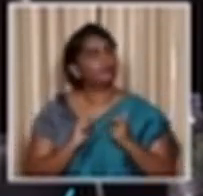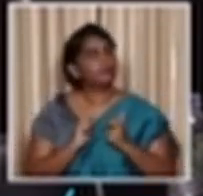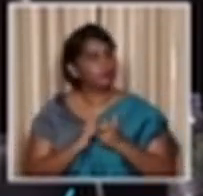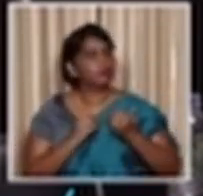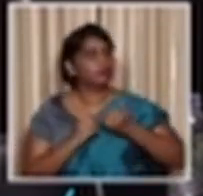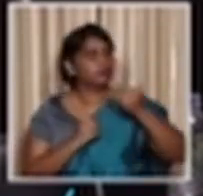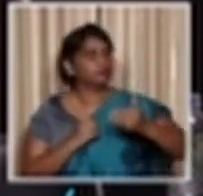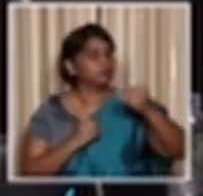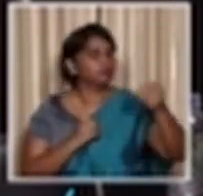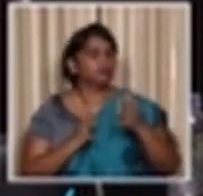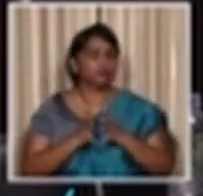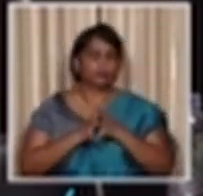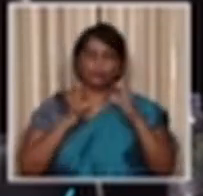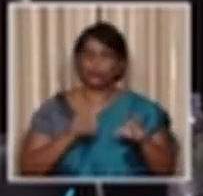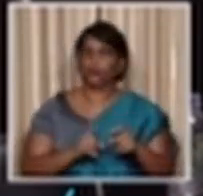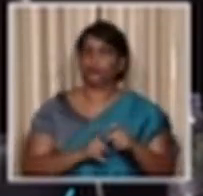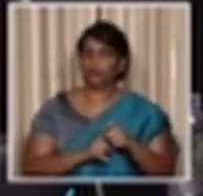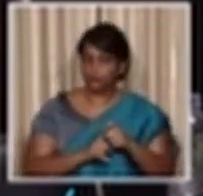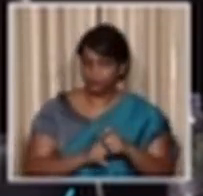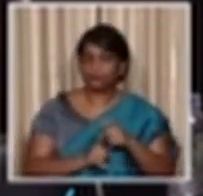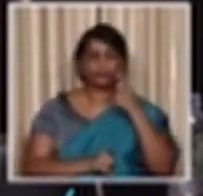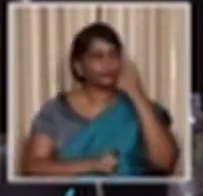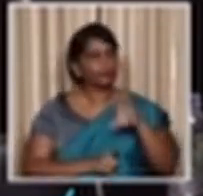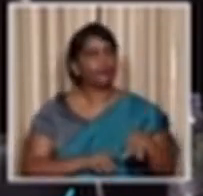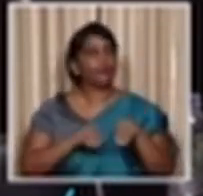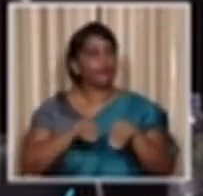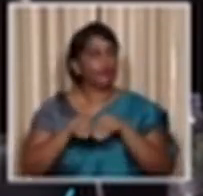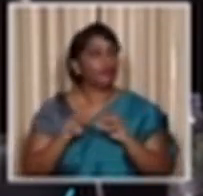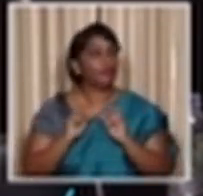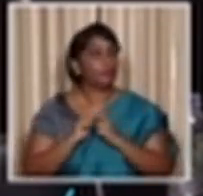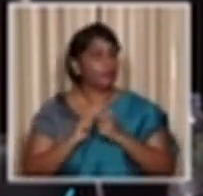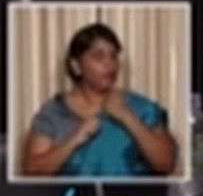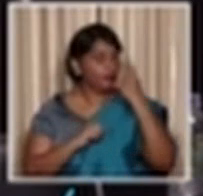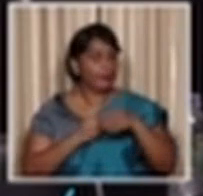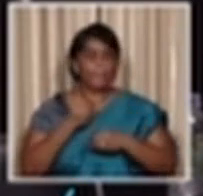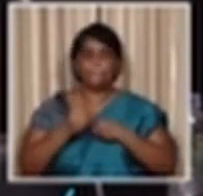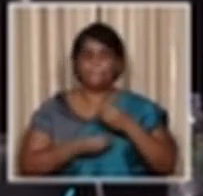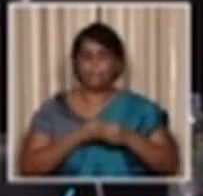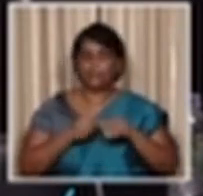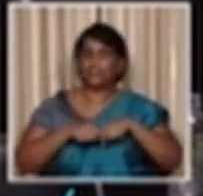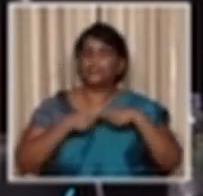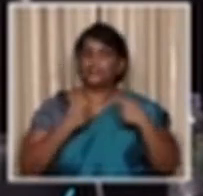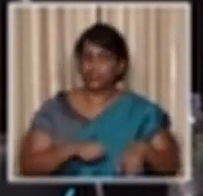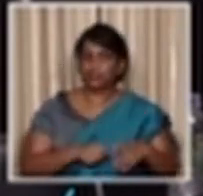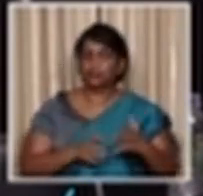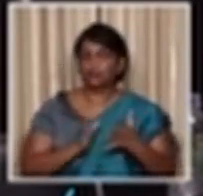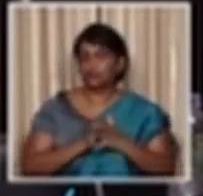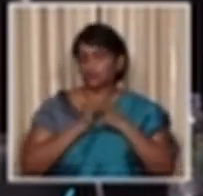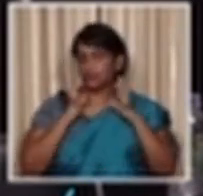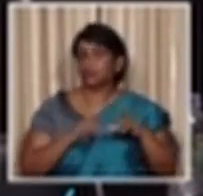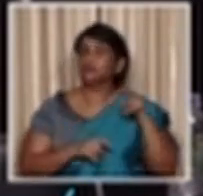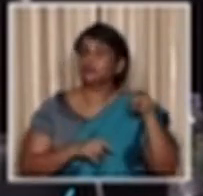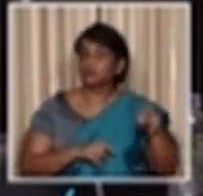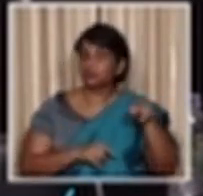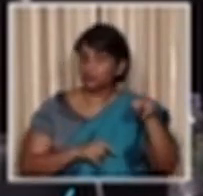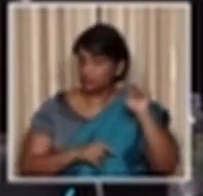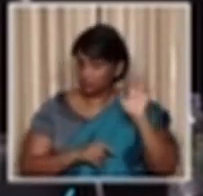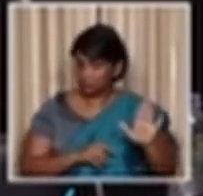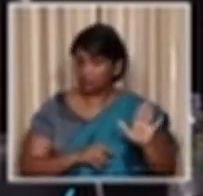ඉදිරියේදී එන්නෙන්නම උග්‍ර වෙනවා. ඒ වගේම වගාහණි හින්දා නිෂ්පාදන වියදමත් වැඩි වෙලා තියෙනවා. ඒ හින්දා